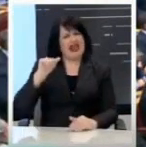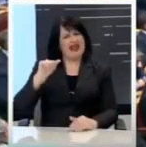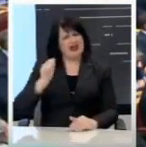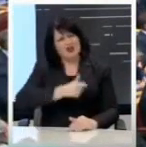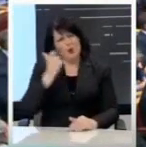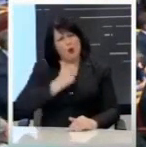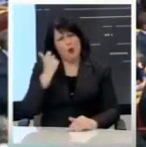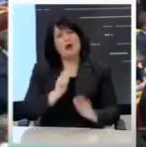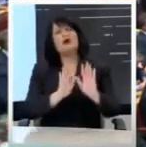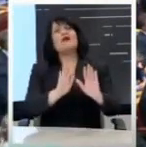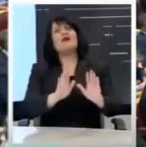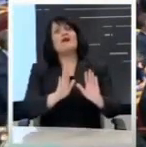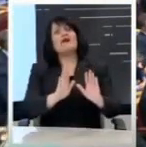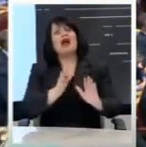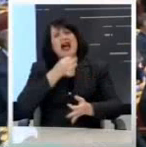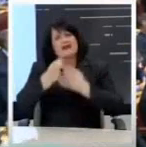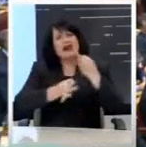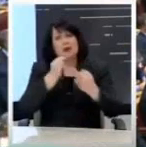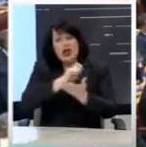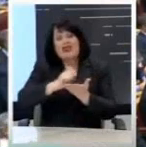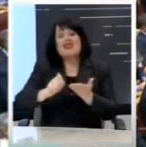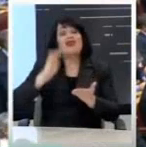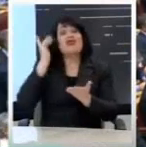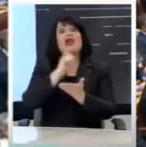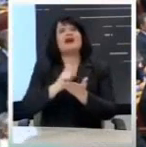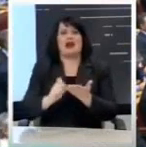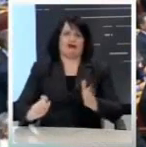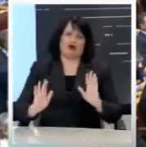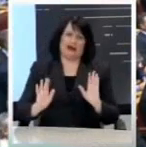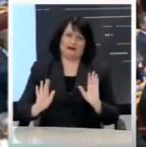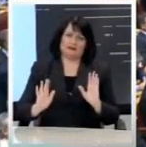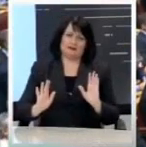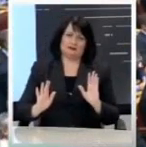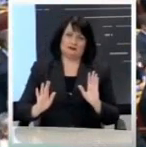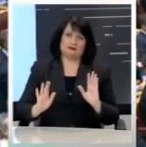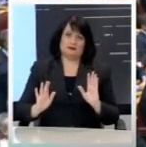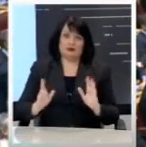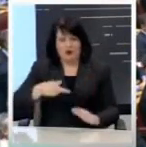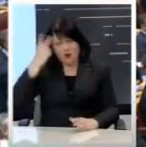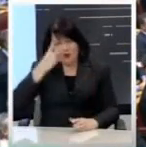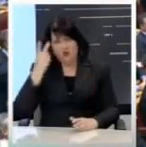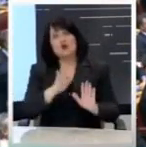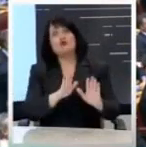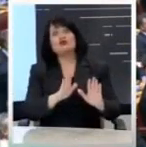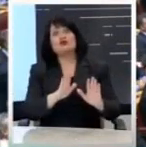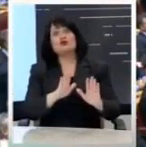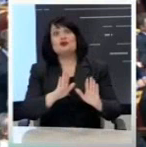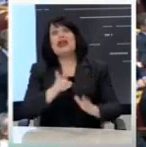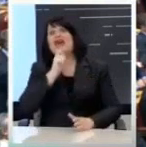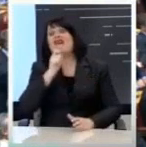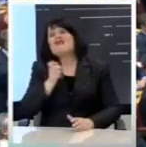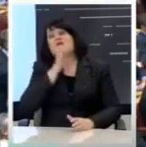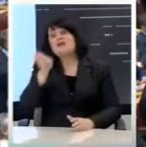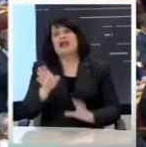Αυγενάκη. Αυτά τα οποία λέτε δεν γράφονται στα πρακτικά. Δεν θα κάνετε έτσι. Αν θέλετε, κάντε δηλώσει στον τύπο έξω